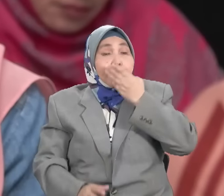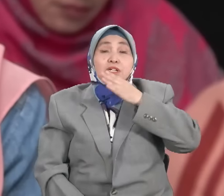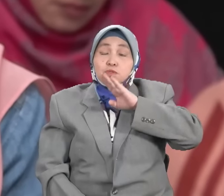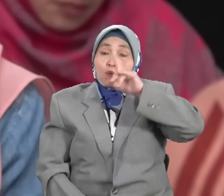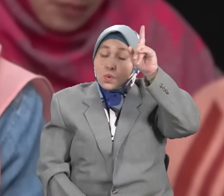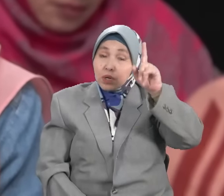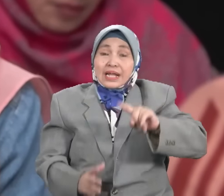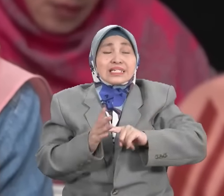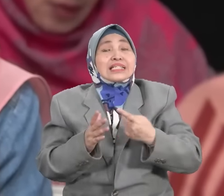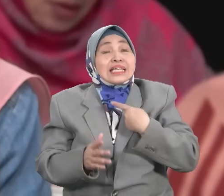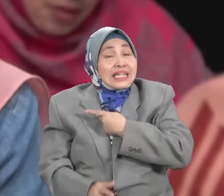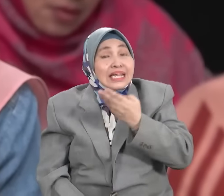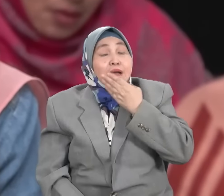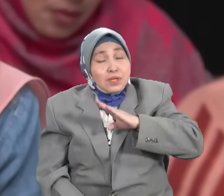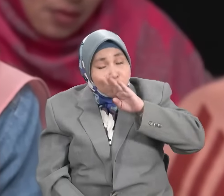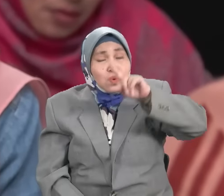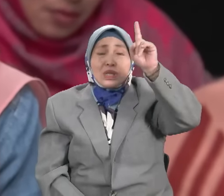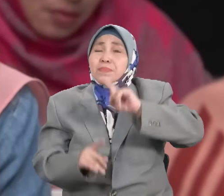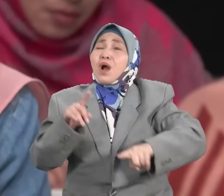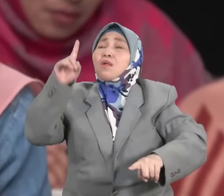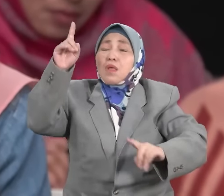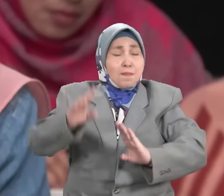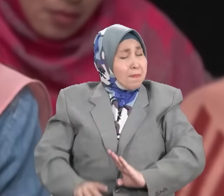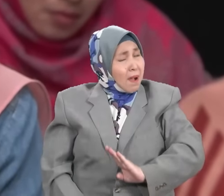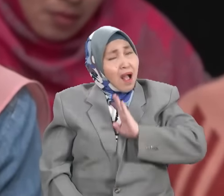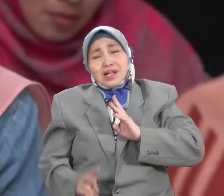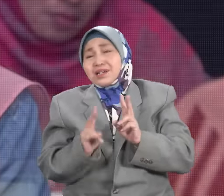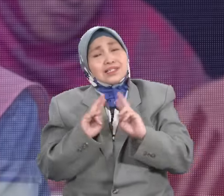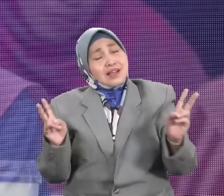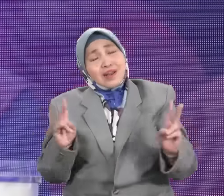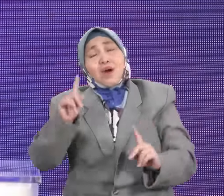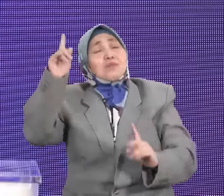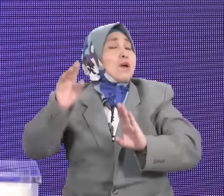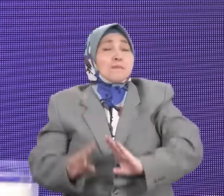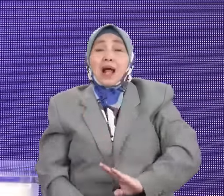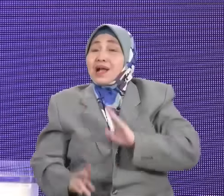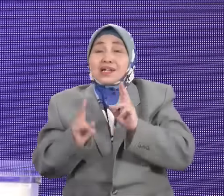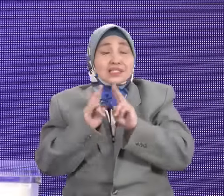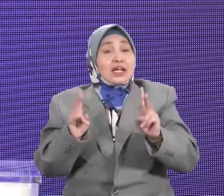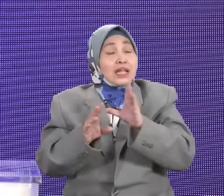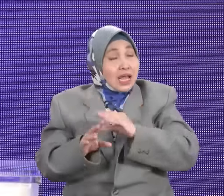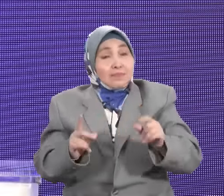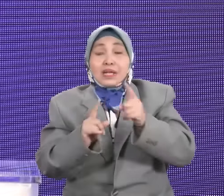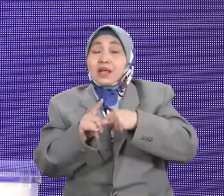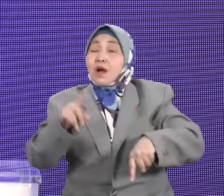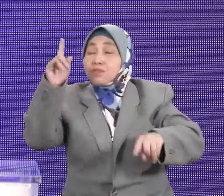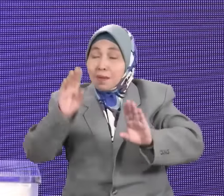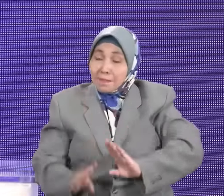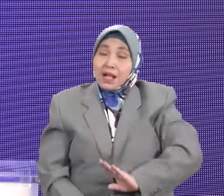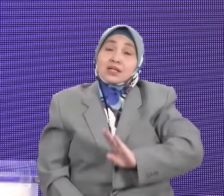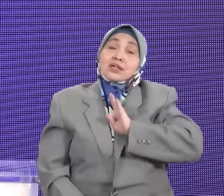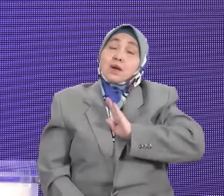asalnya kita yang bersyukur betul ya tapi Allah bangga sangat bila Allah bersyukur itu Allah bangga dan bila Allah bangga itu Allah